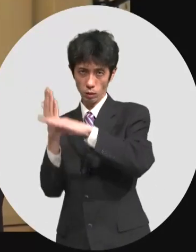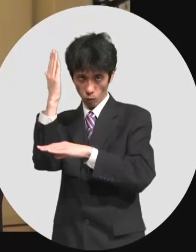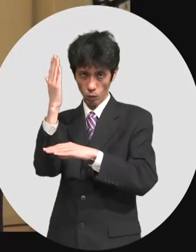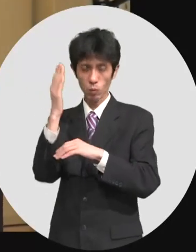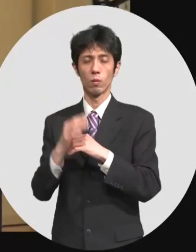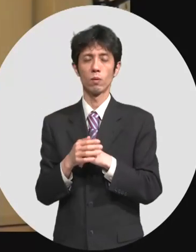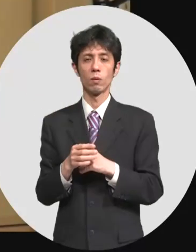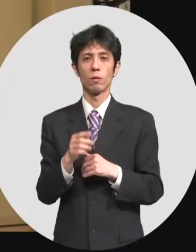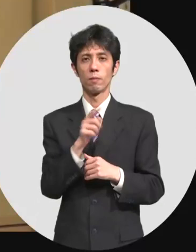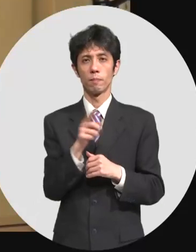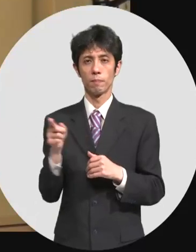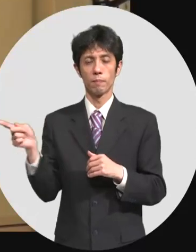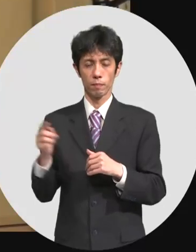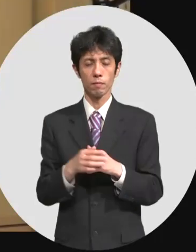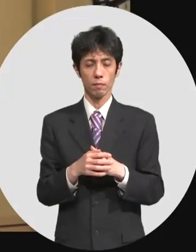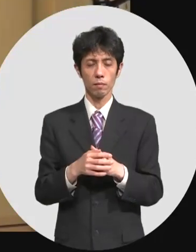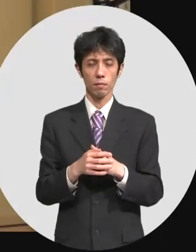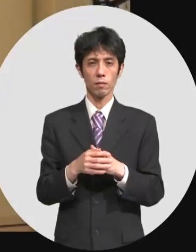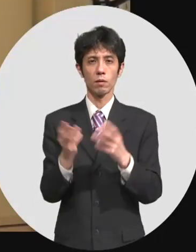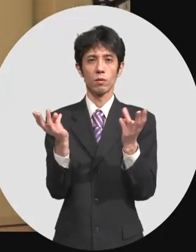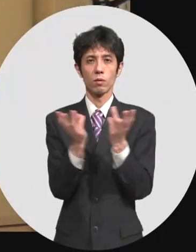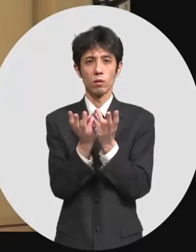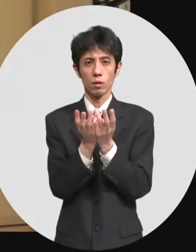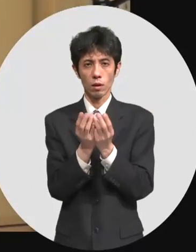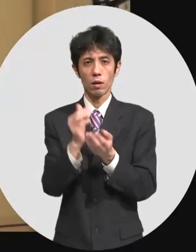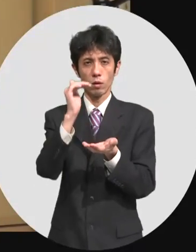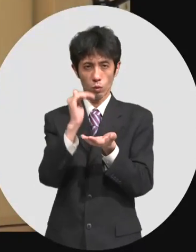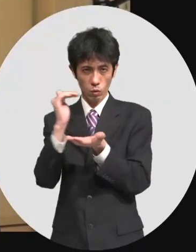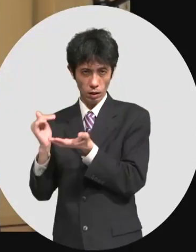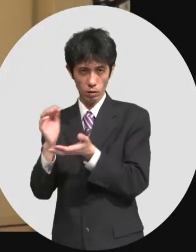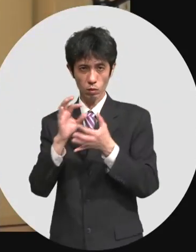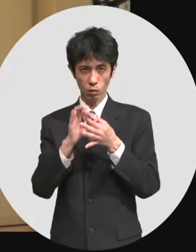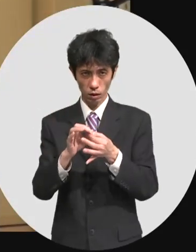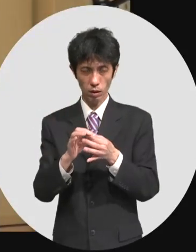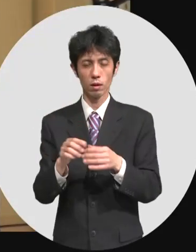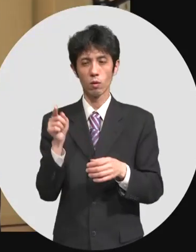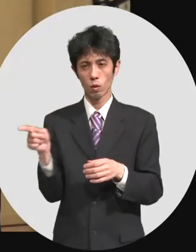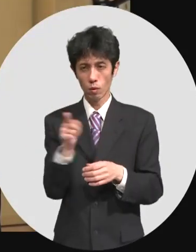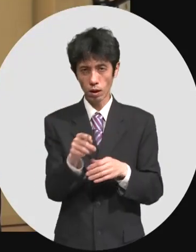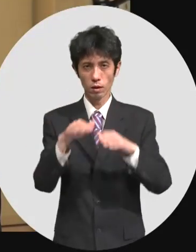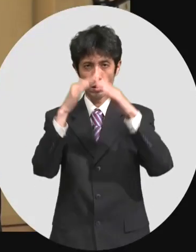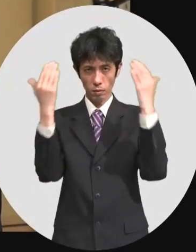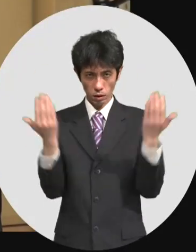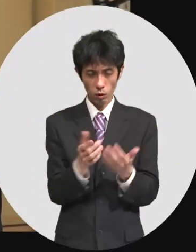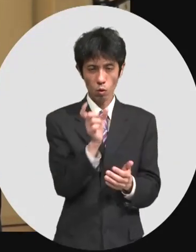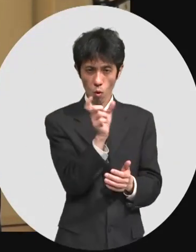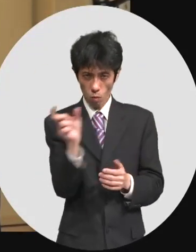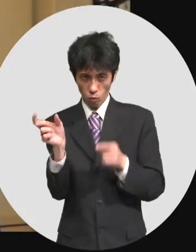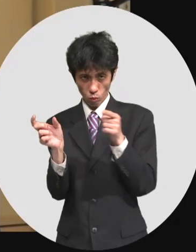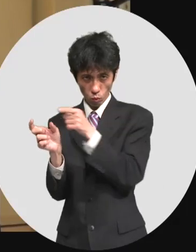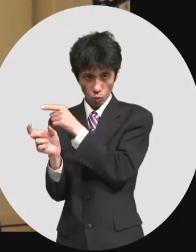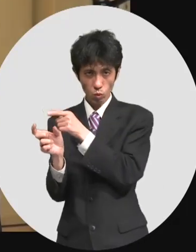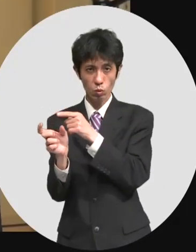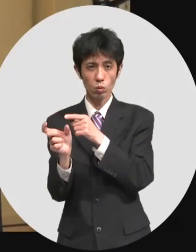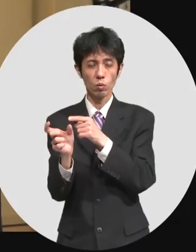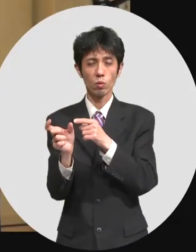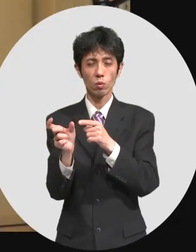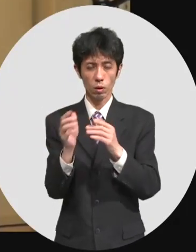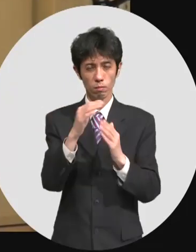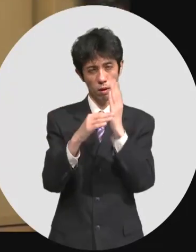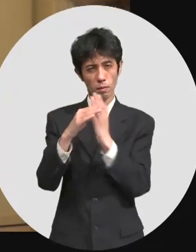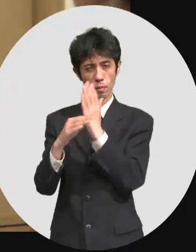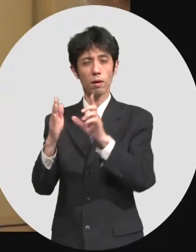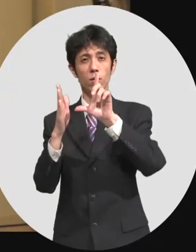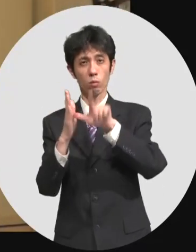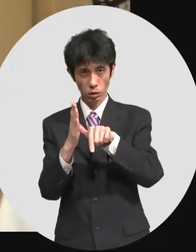は数字が非常に低いものですから紛れ出ないようにということで、全ての項目について見させたときに注意の喚